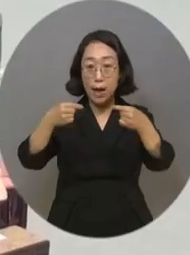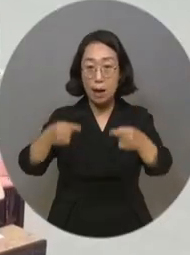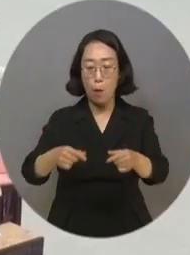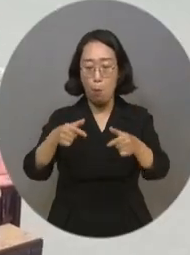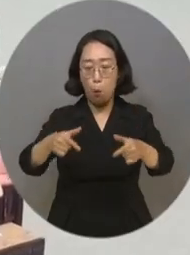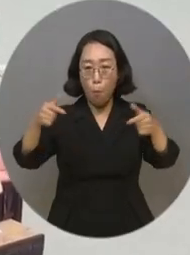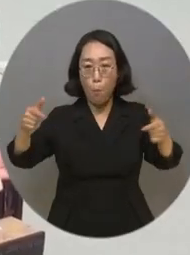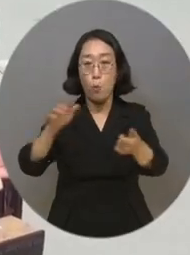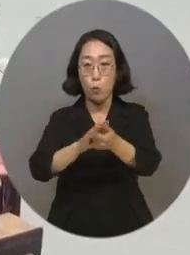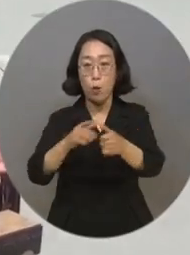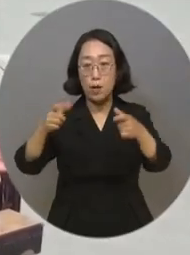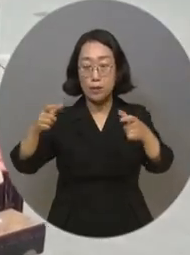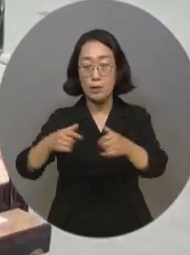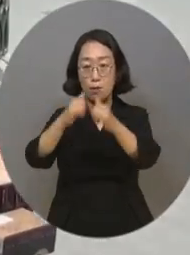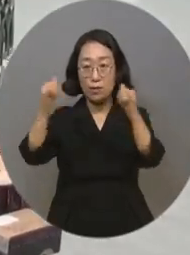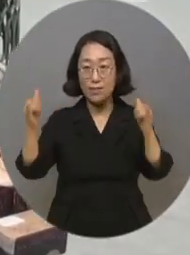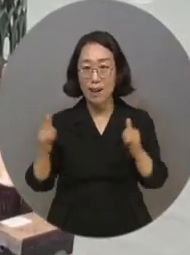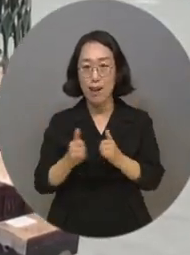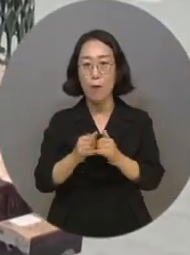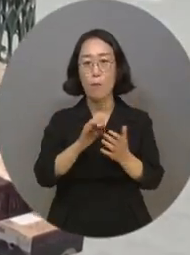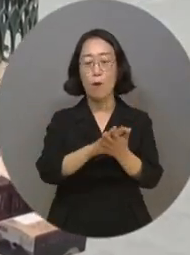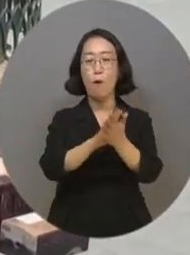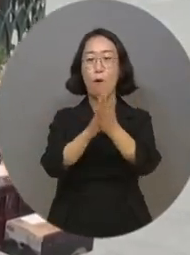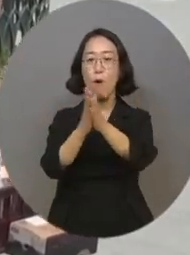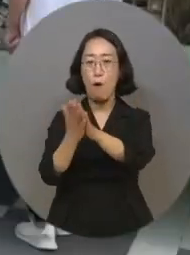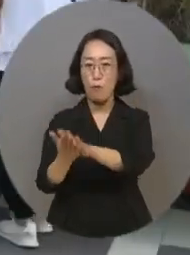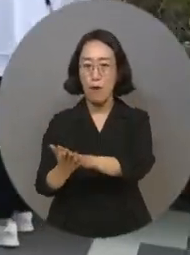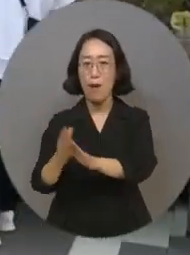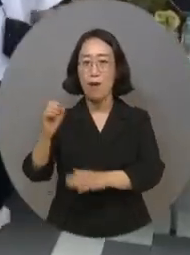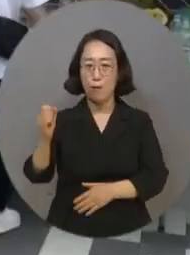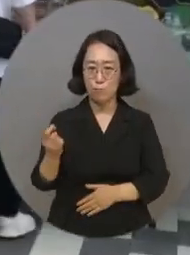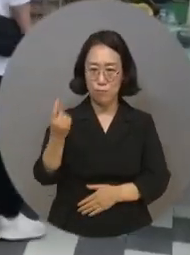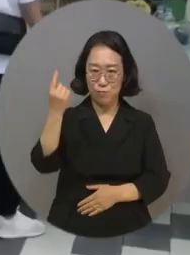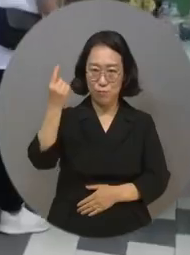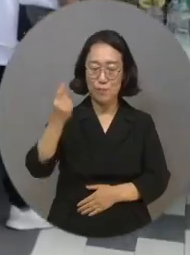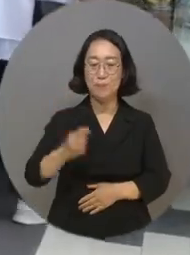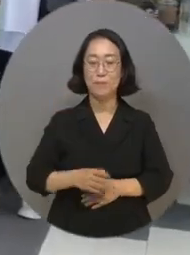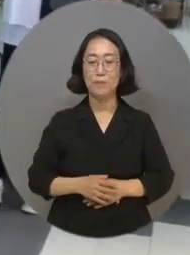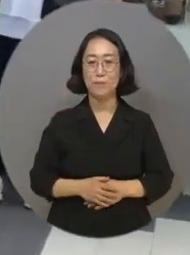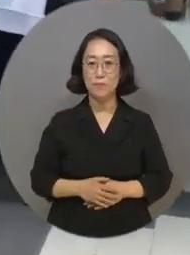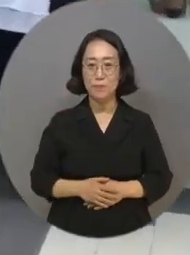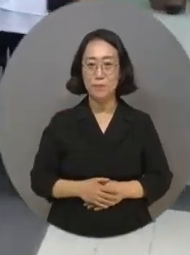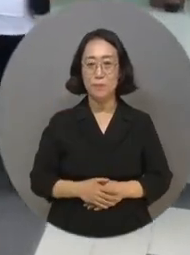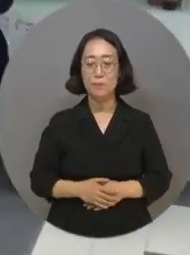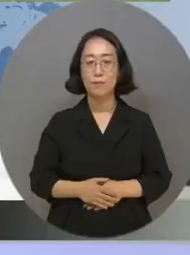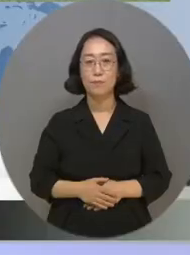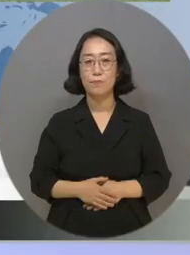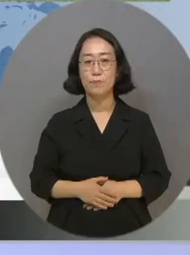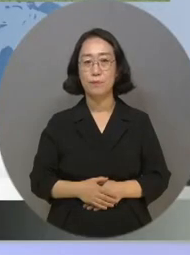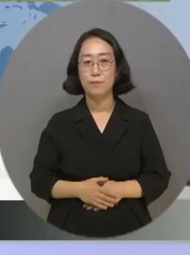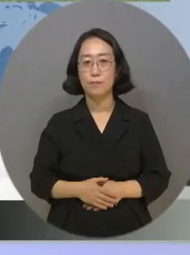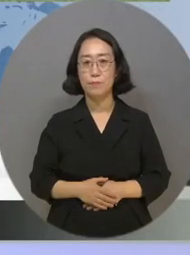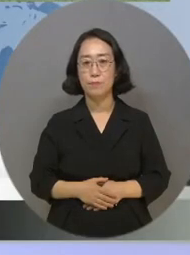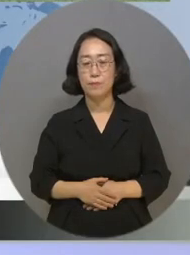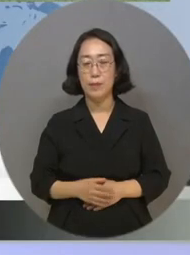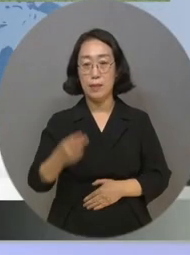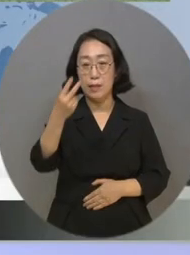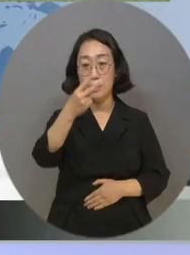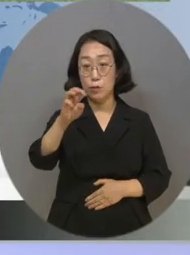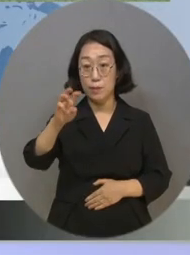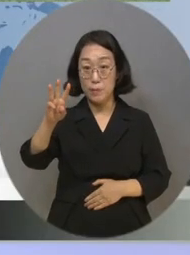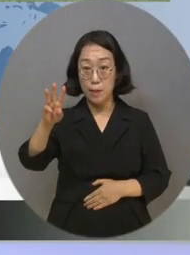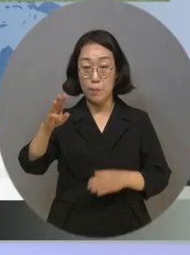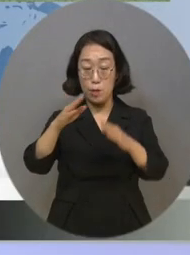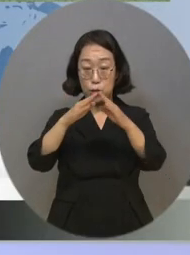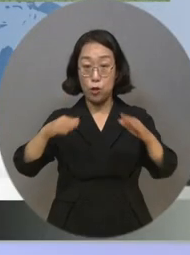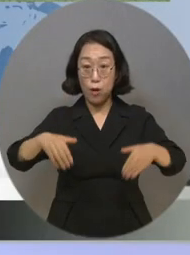넓혀가며 지역사회에 따뜻한 변화를 일으키고 있습니다. 복지팁 경기방송 정선입니다. 2023